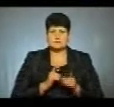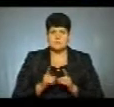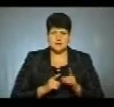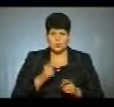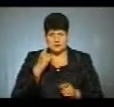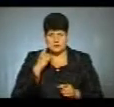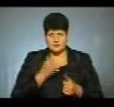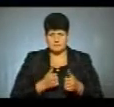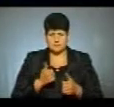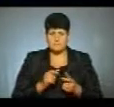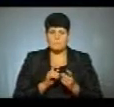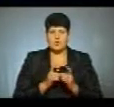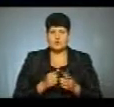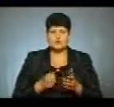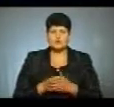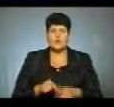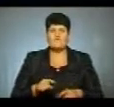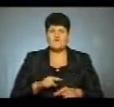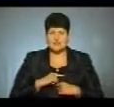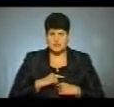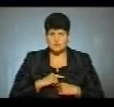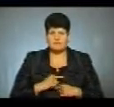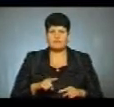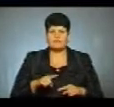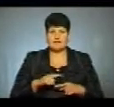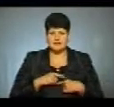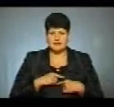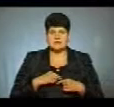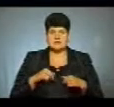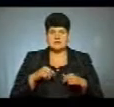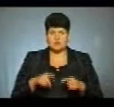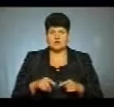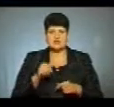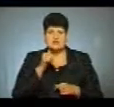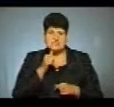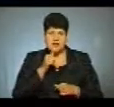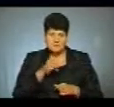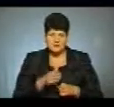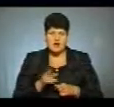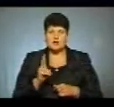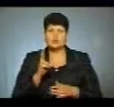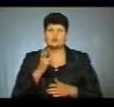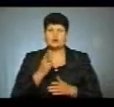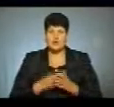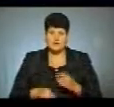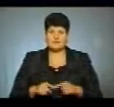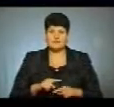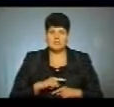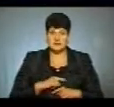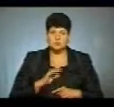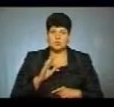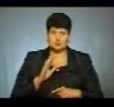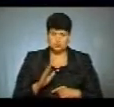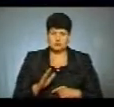змагань. Бореться до фіналу. Фіналісти виходять, будуть боротися завтра. А ті, що програли фіналістам, то